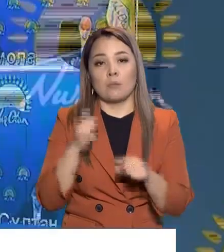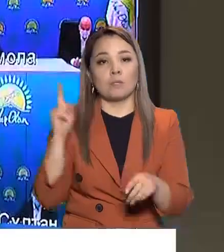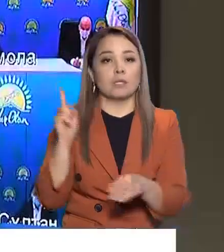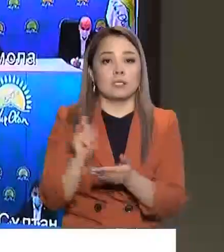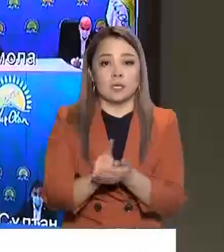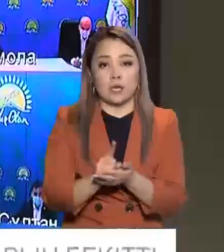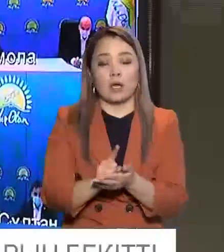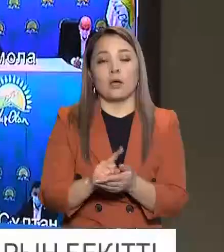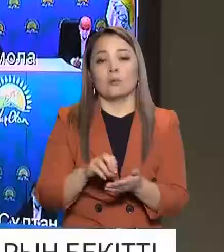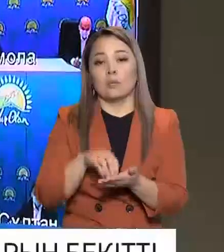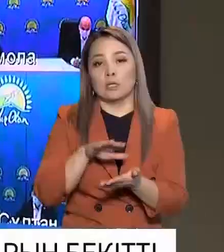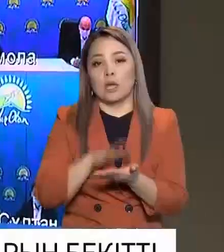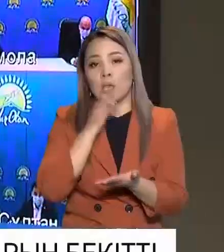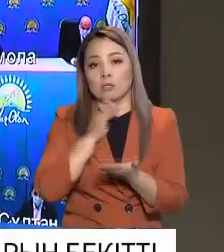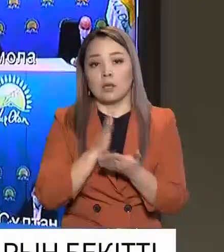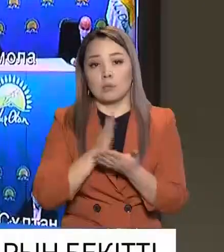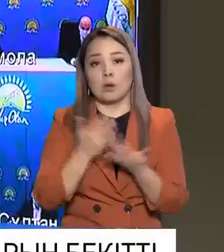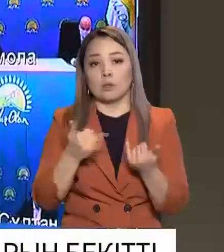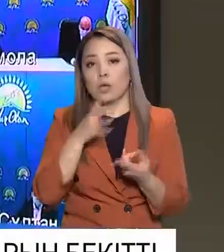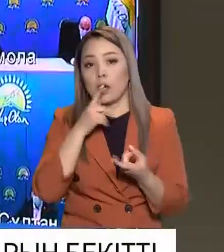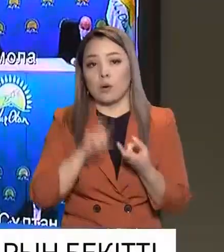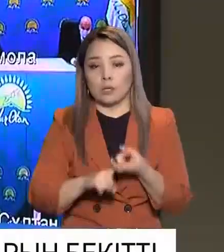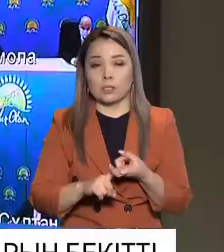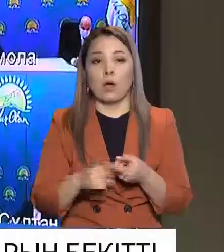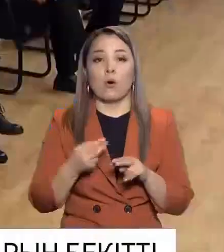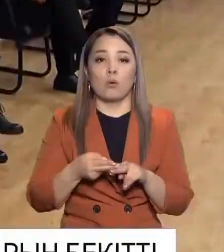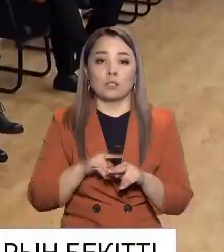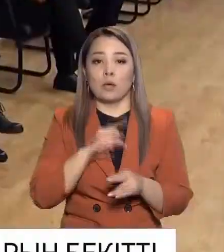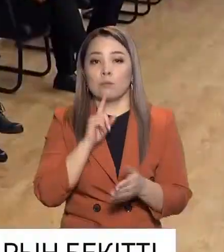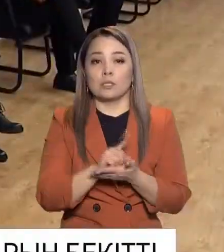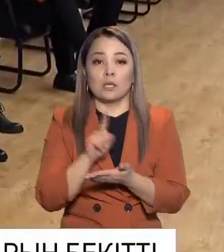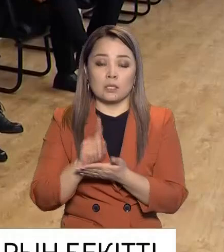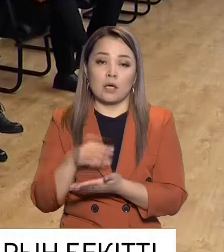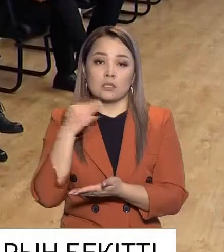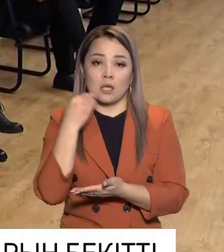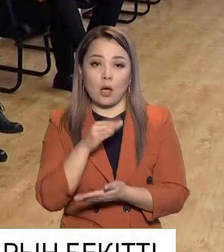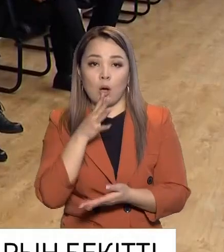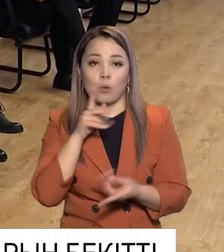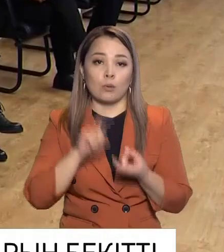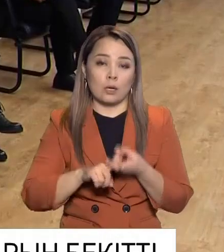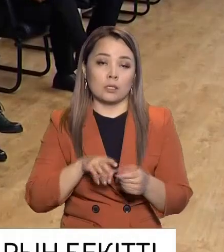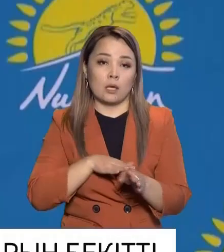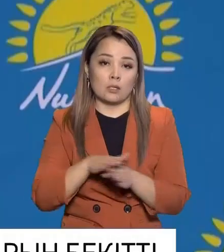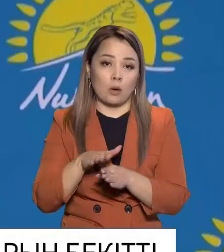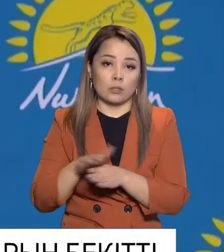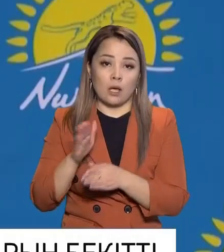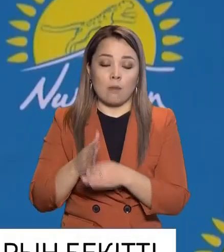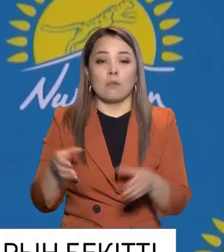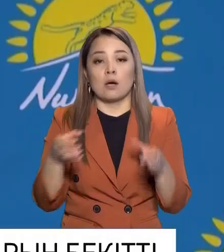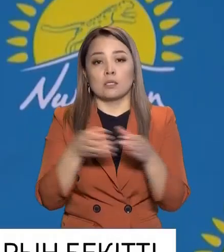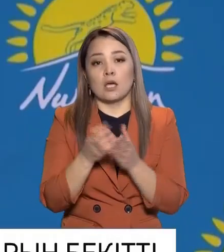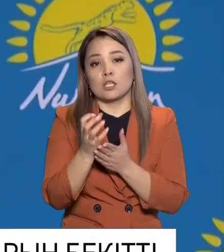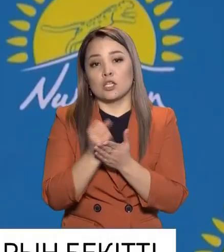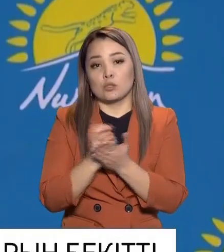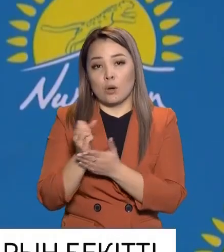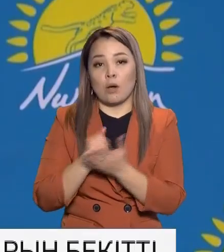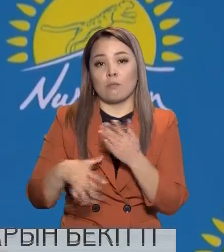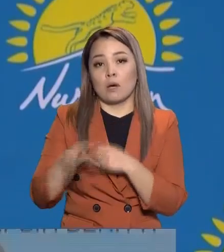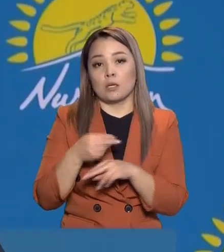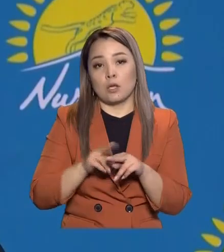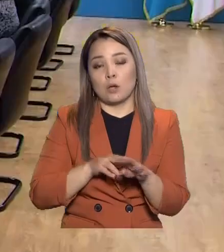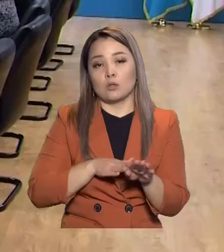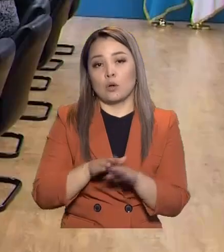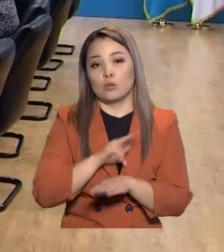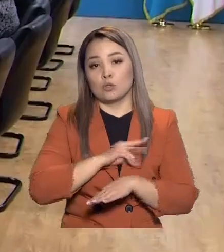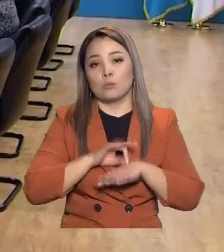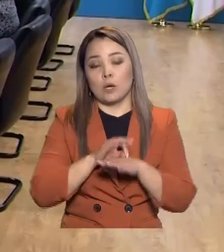міндеттер белгіледі. Қазіргі уақытта осы міндеттерді сапалы және уақытылы орындау үшін партиялық ресурстардың барлығын